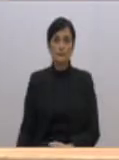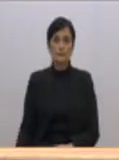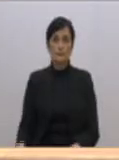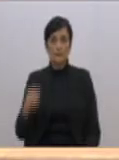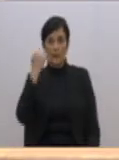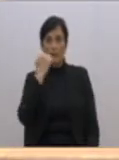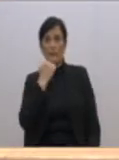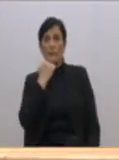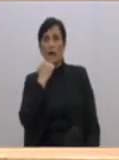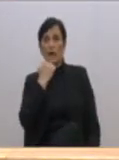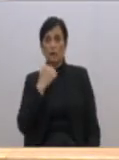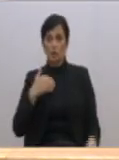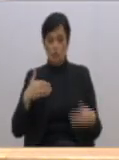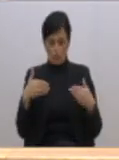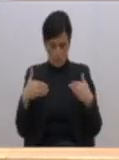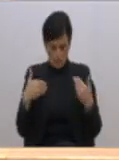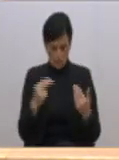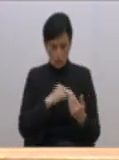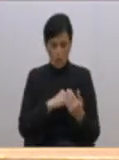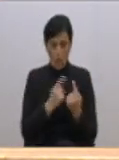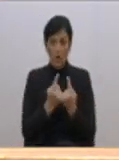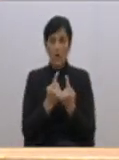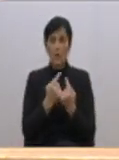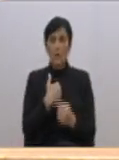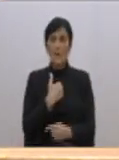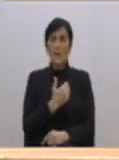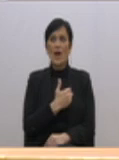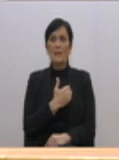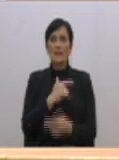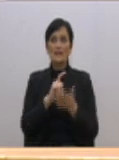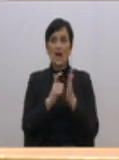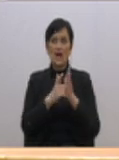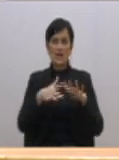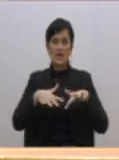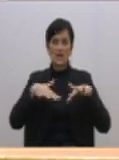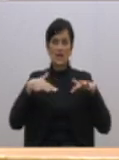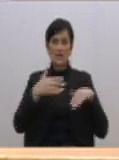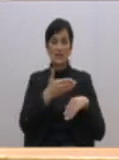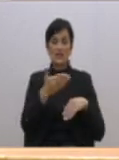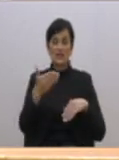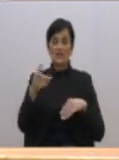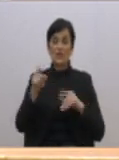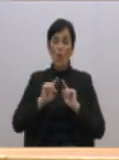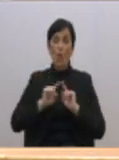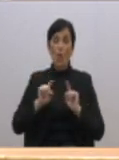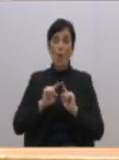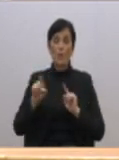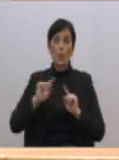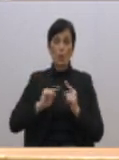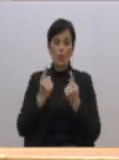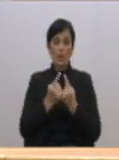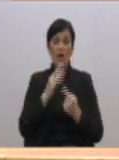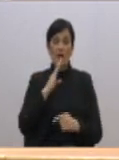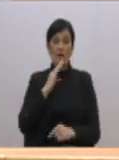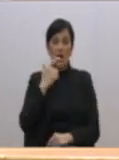Barlot, Mogesan, mă vitez colegi, vom eminda. Carbași, Chemsing, Gamosle, Lopotsi, colegi,